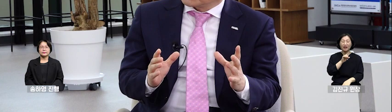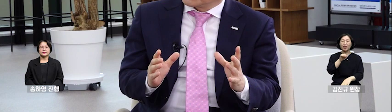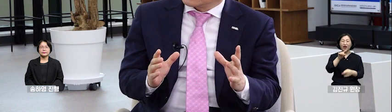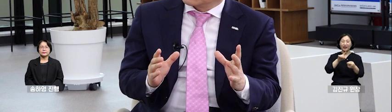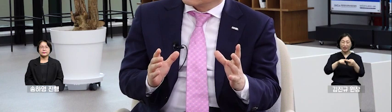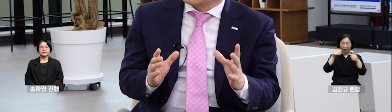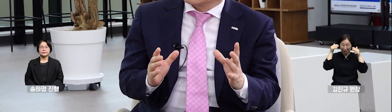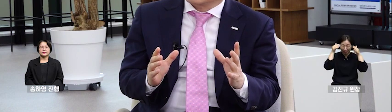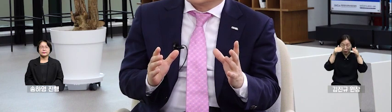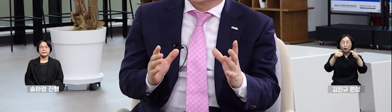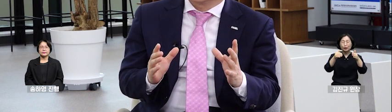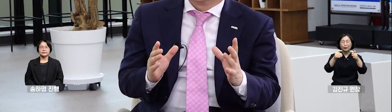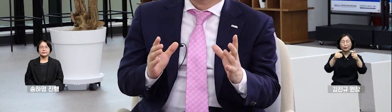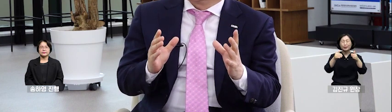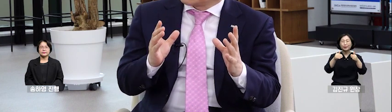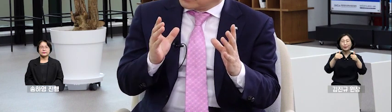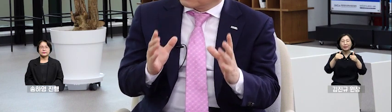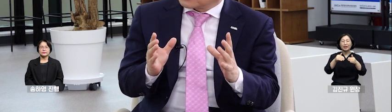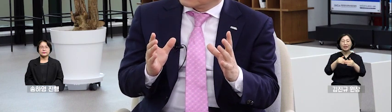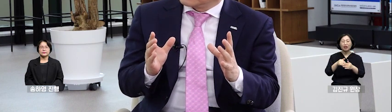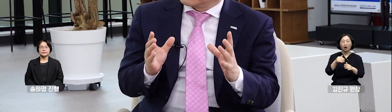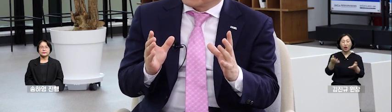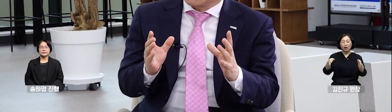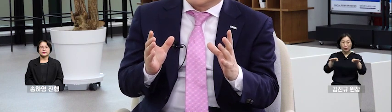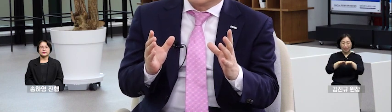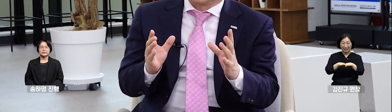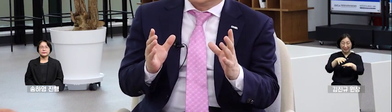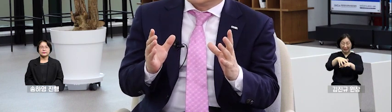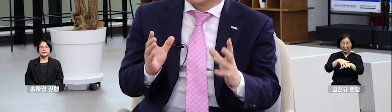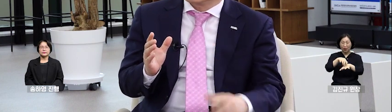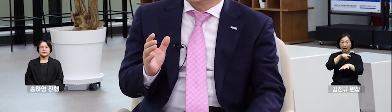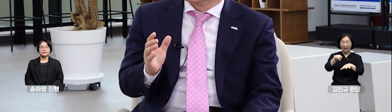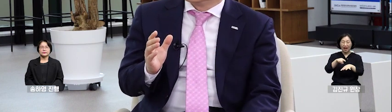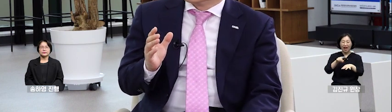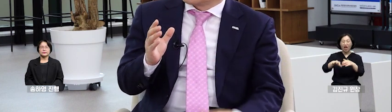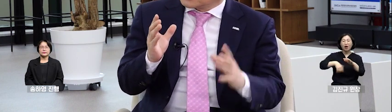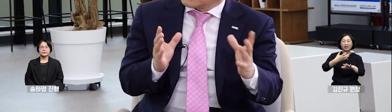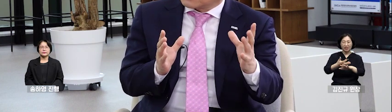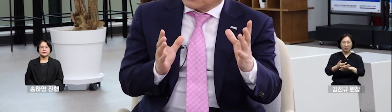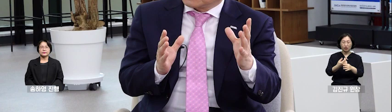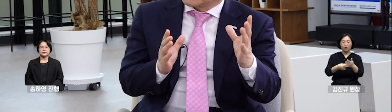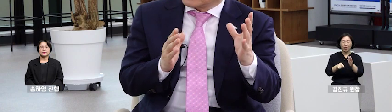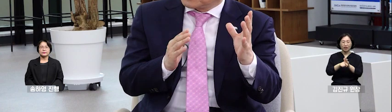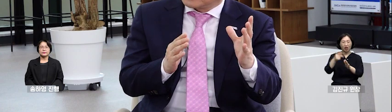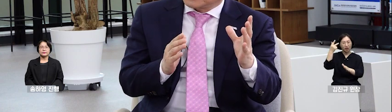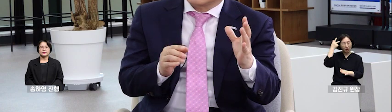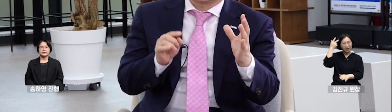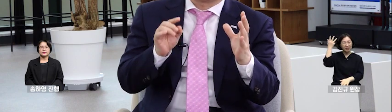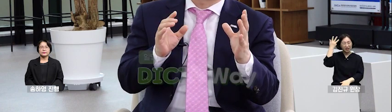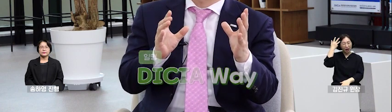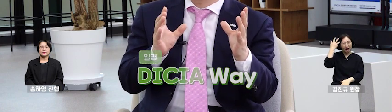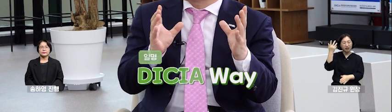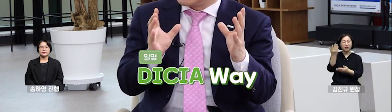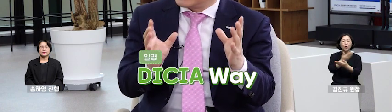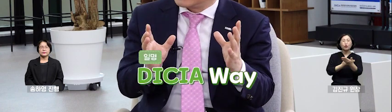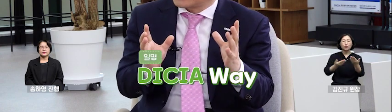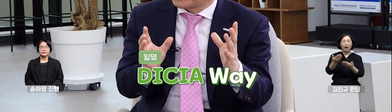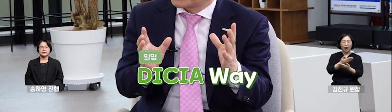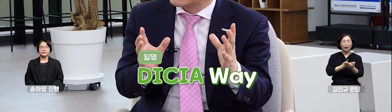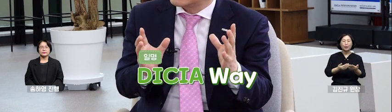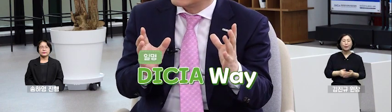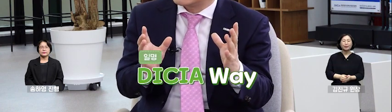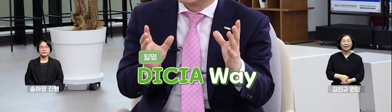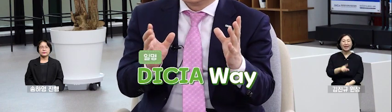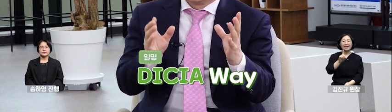부분이 가장 이 중요하다고 생각해서 제가 이제 그 조직의 혁신 쪼개 관련해서 정신과 철학을 좀 3 업하는 저희한테 dc 아 왜 이라